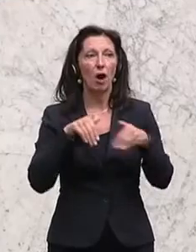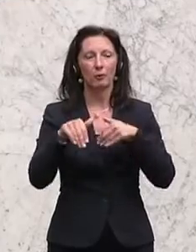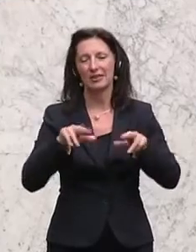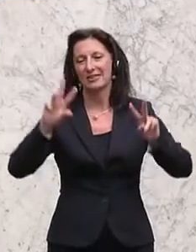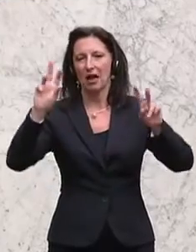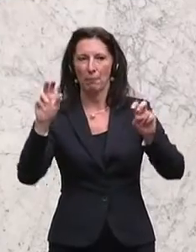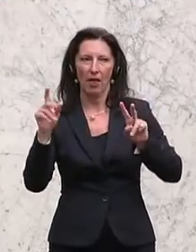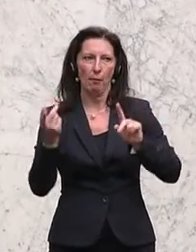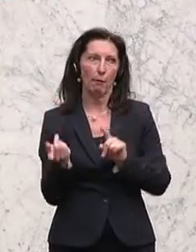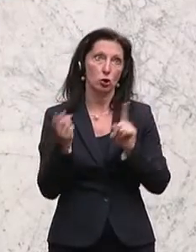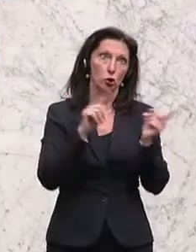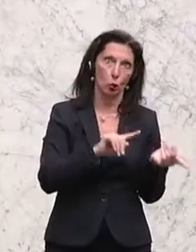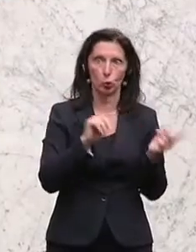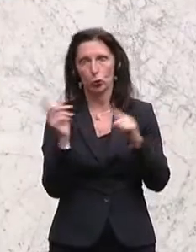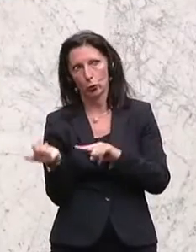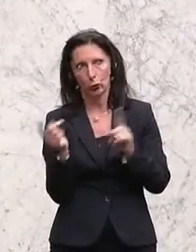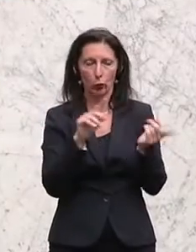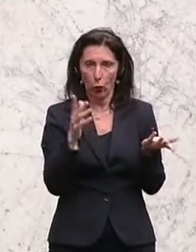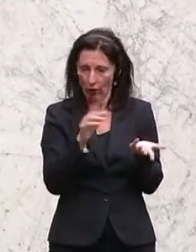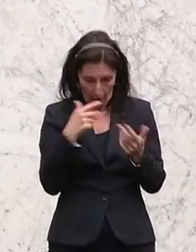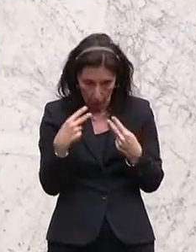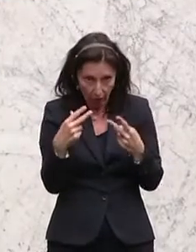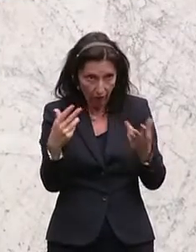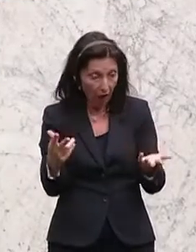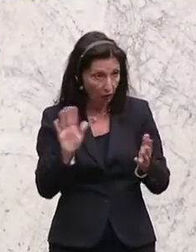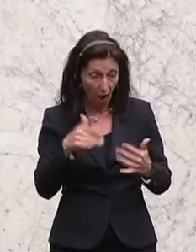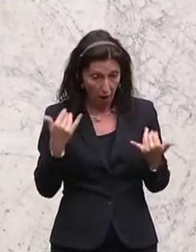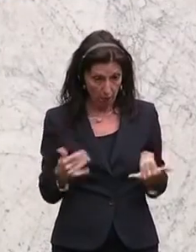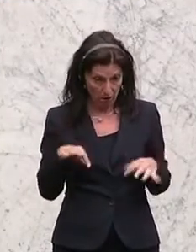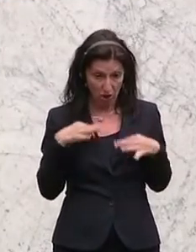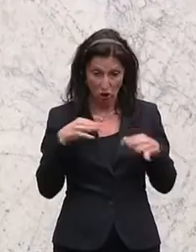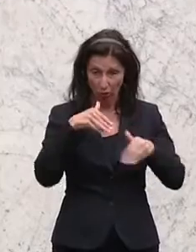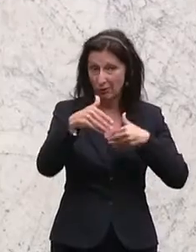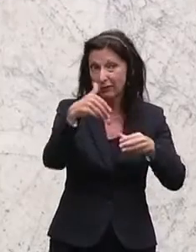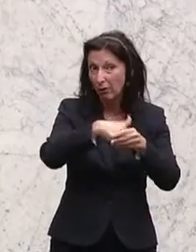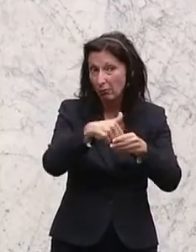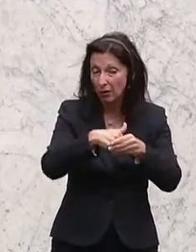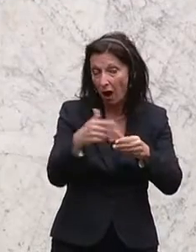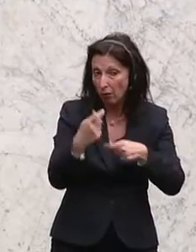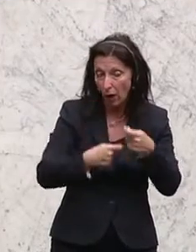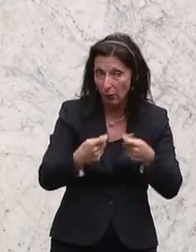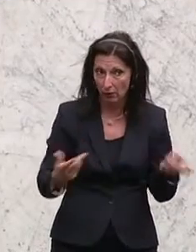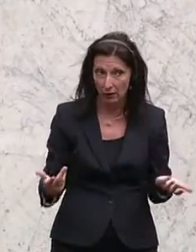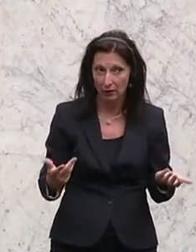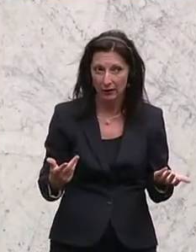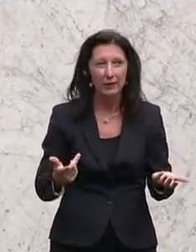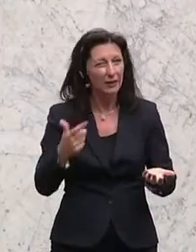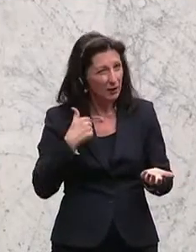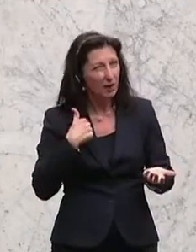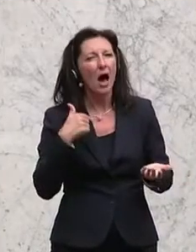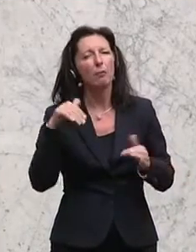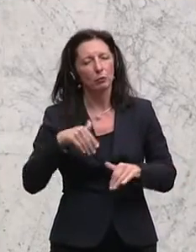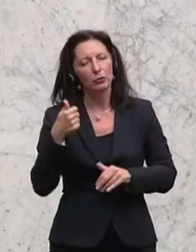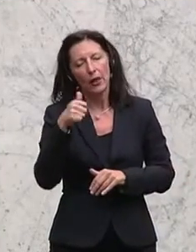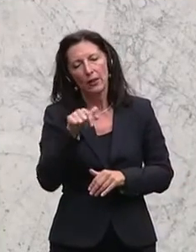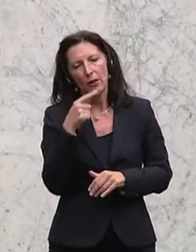weiter. Ich meine, heute, ab jetzt, wird es jetzt im Gesundheitsministerium weiter mitbetreut. Und obwohl ich dazu sagen